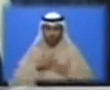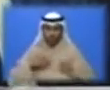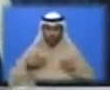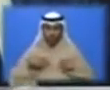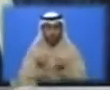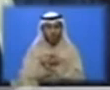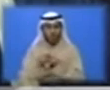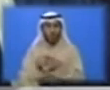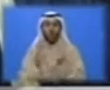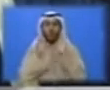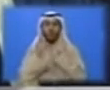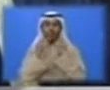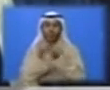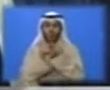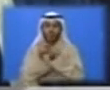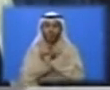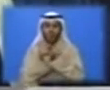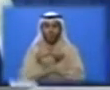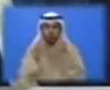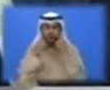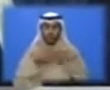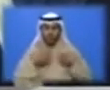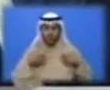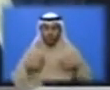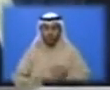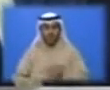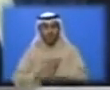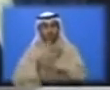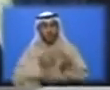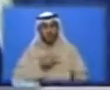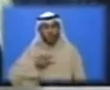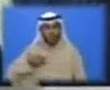أخواننا وأشقائنا في قطر ابتداء من صاحب السمو